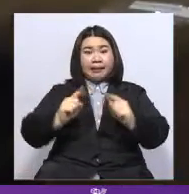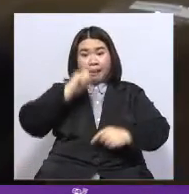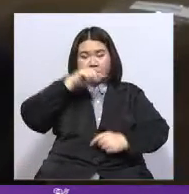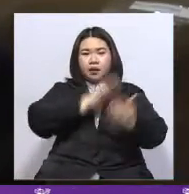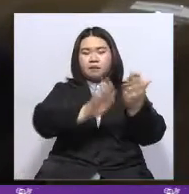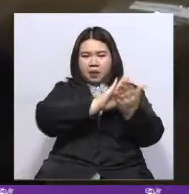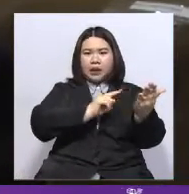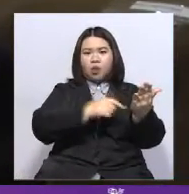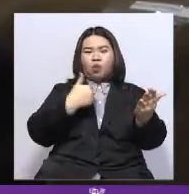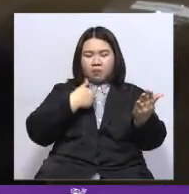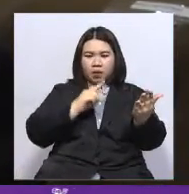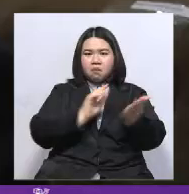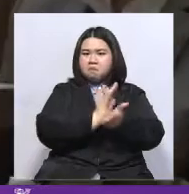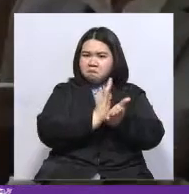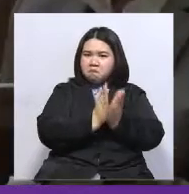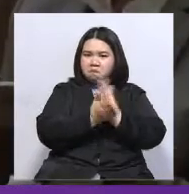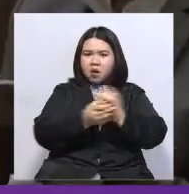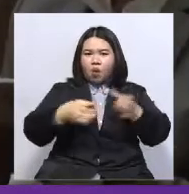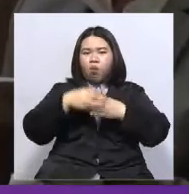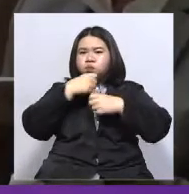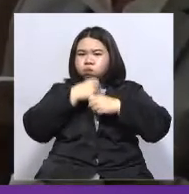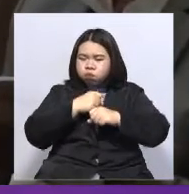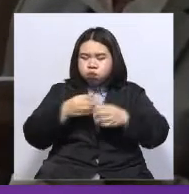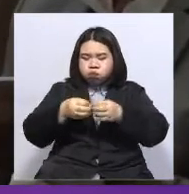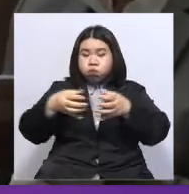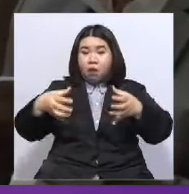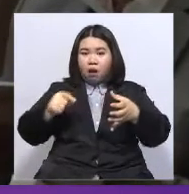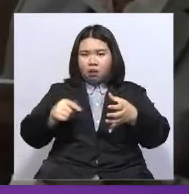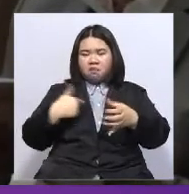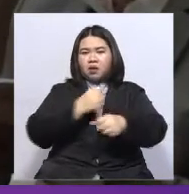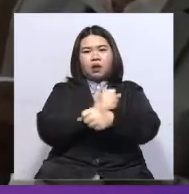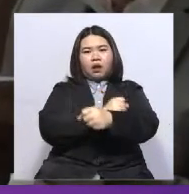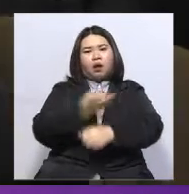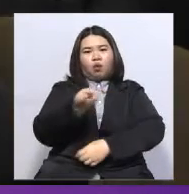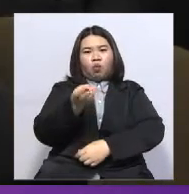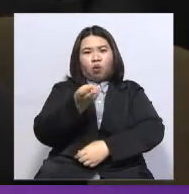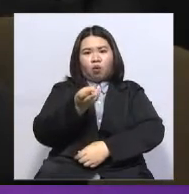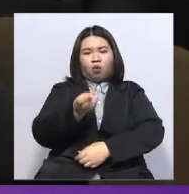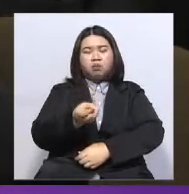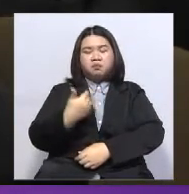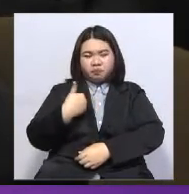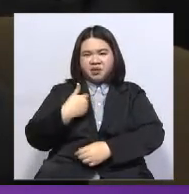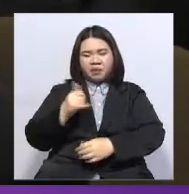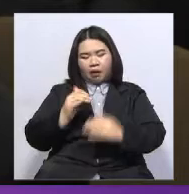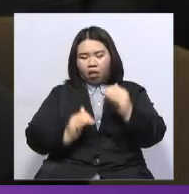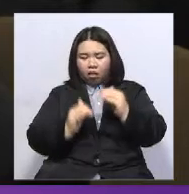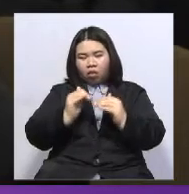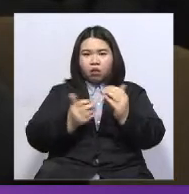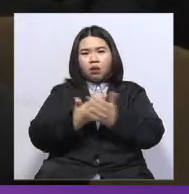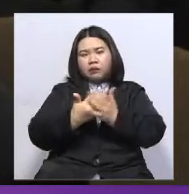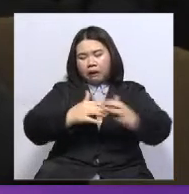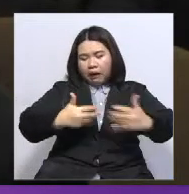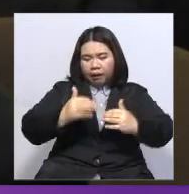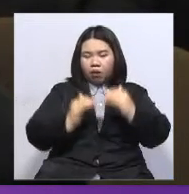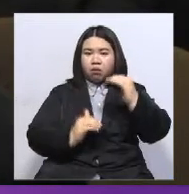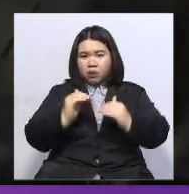ทศจะมีทั้งการเปลี่ยนแปลงสู่สังคมผู้สูงอายุส่งผลให้กำลังแรงงานลดลงเกิดความเหลื่อมล้ำทางรายได้การเข้า